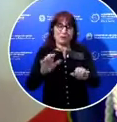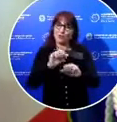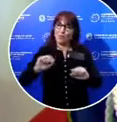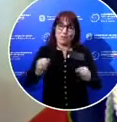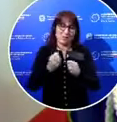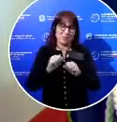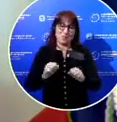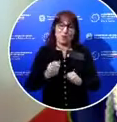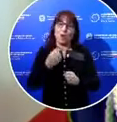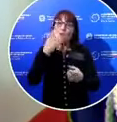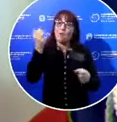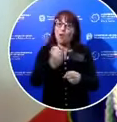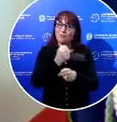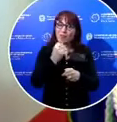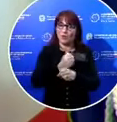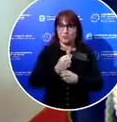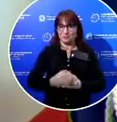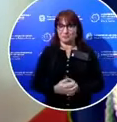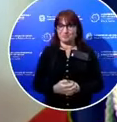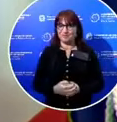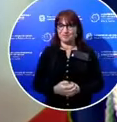lavoro.